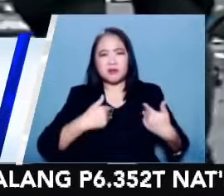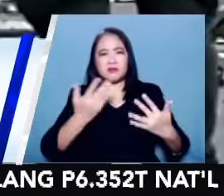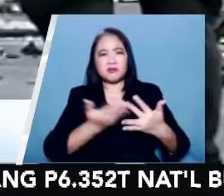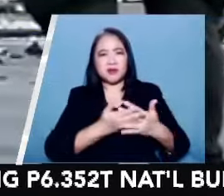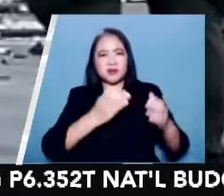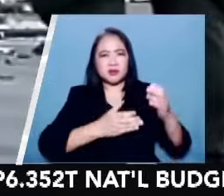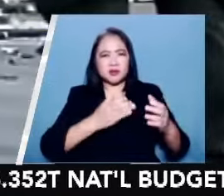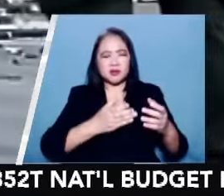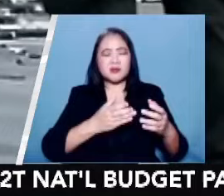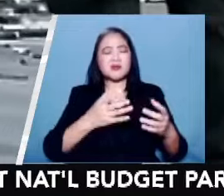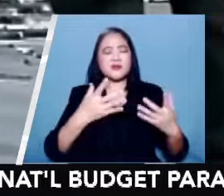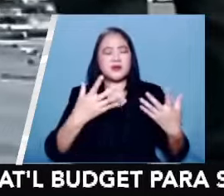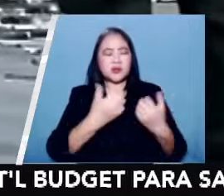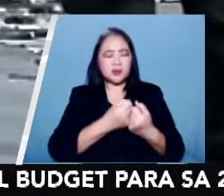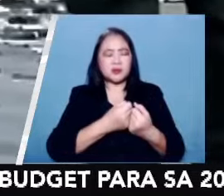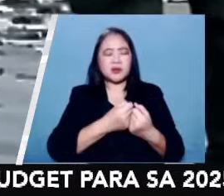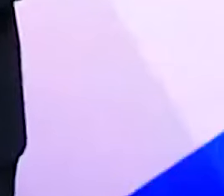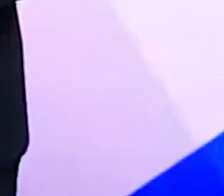homicide.